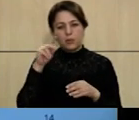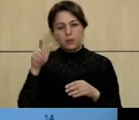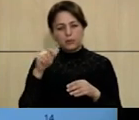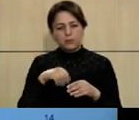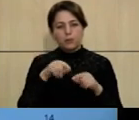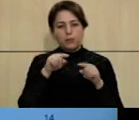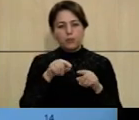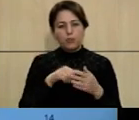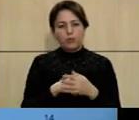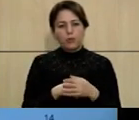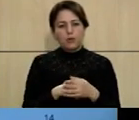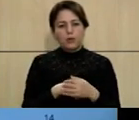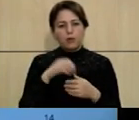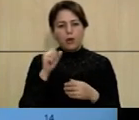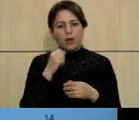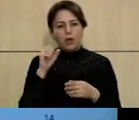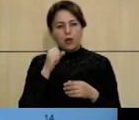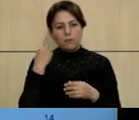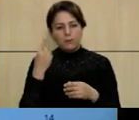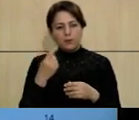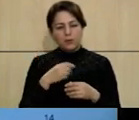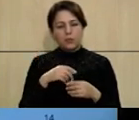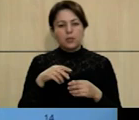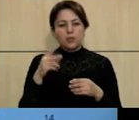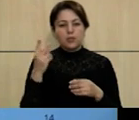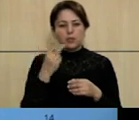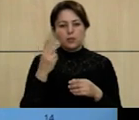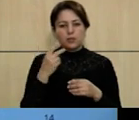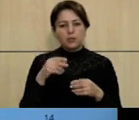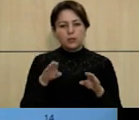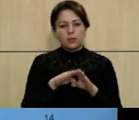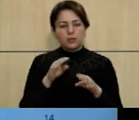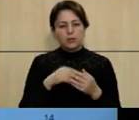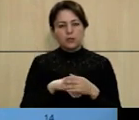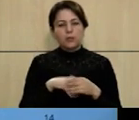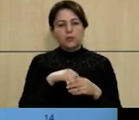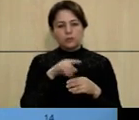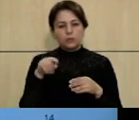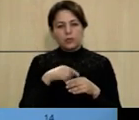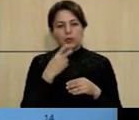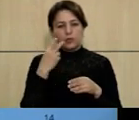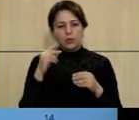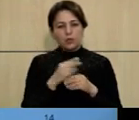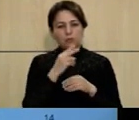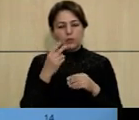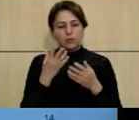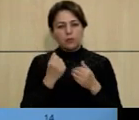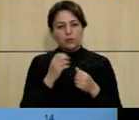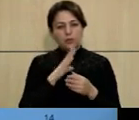bu AA1 ning ikkilanganiga teng. Mana xuddi shundan 2 barobari